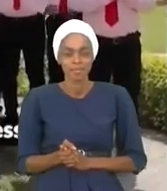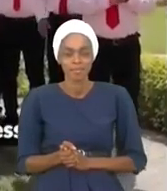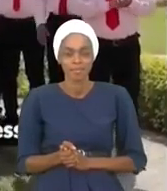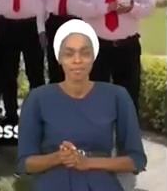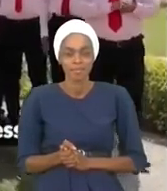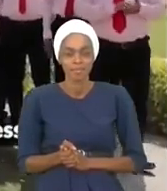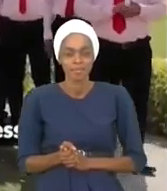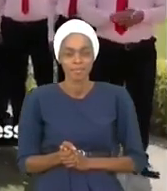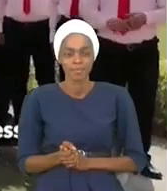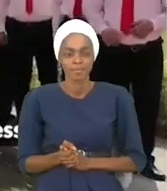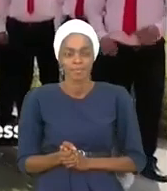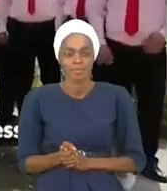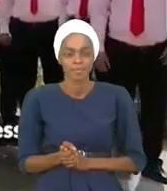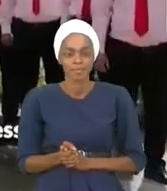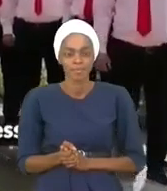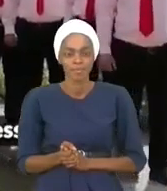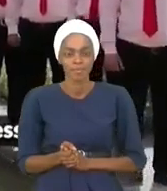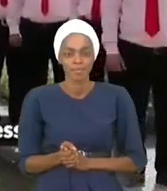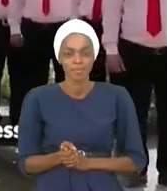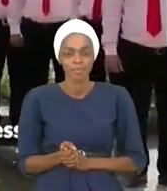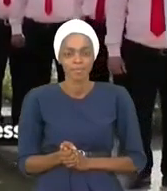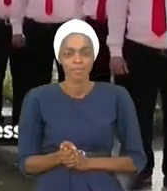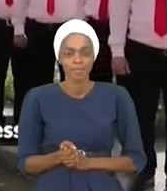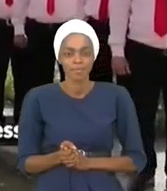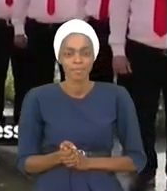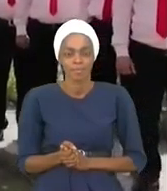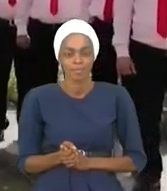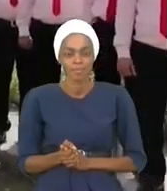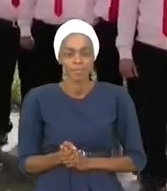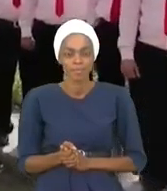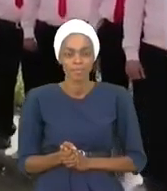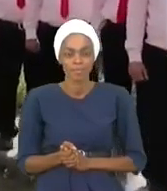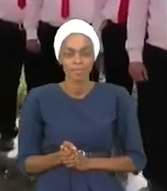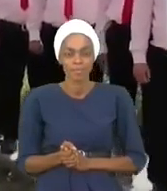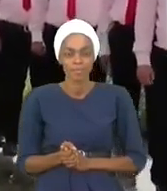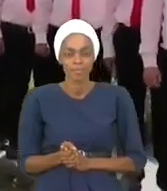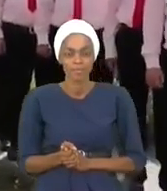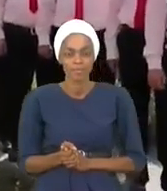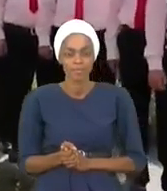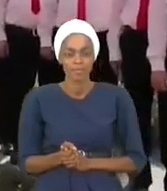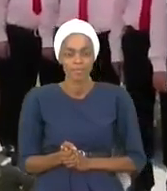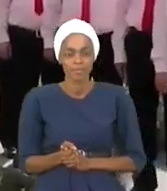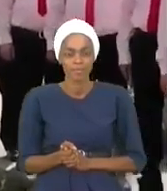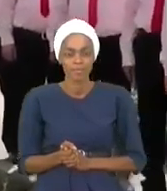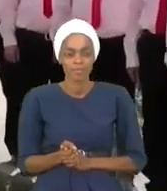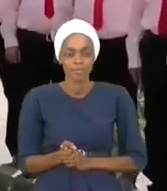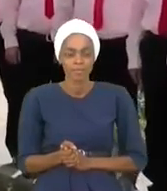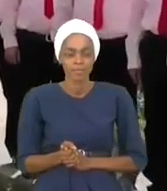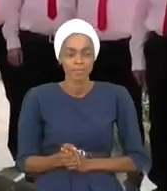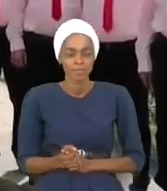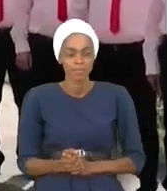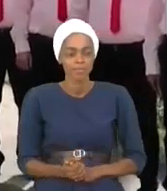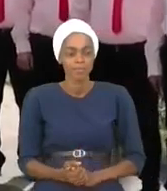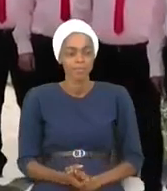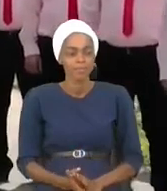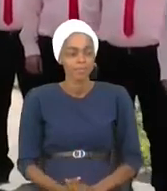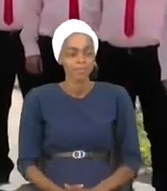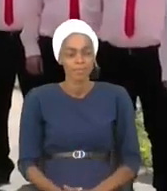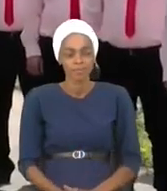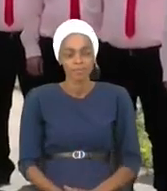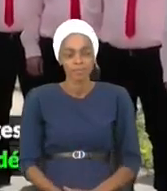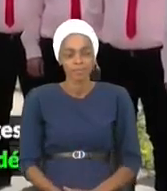نعمتك شالتني من وسط كسوري، أيوة إيدك حامتني أنت